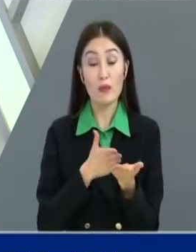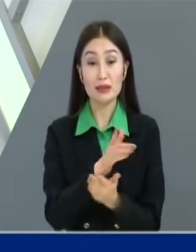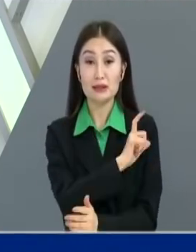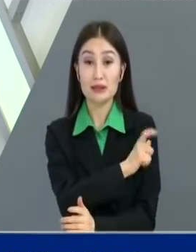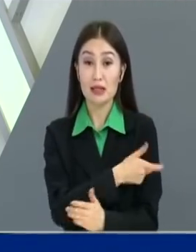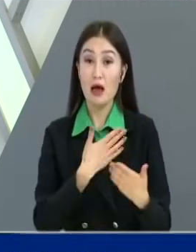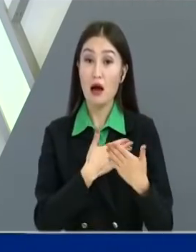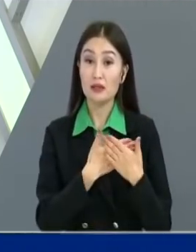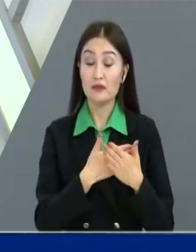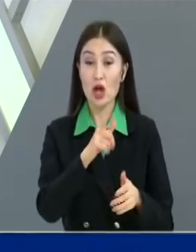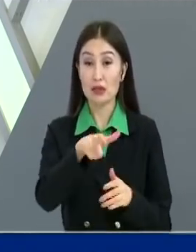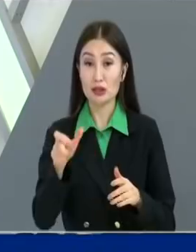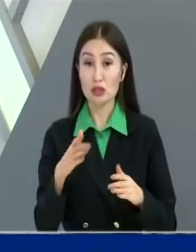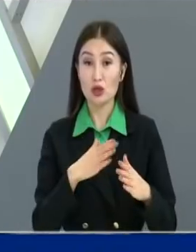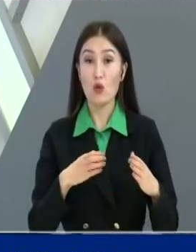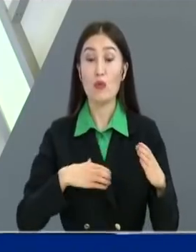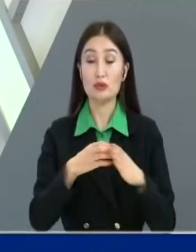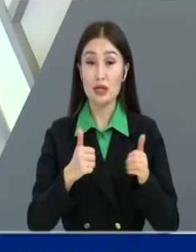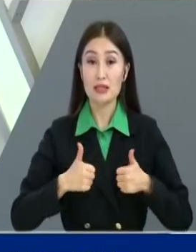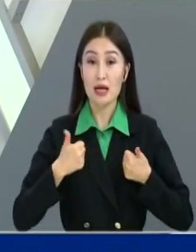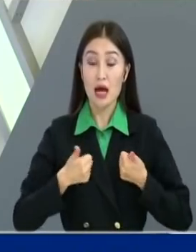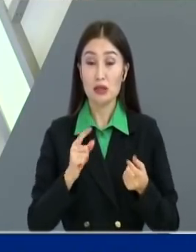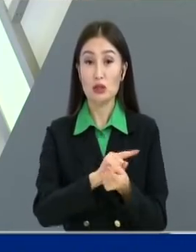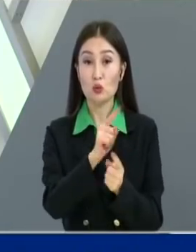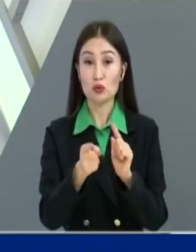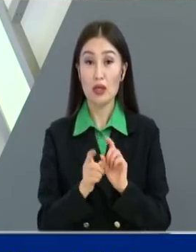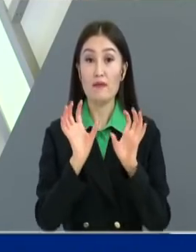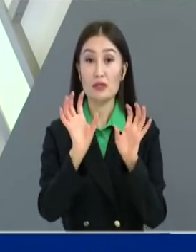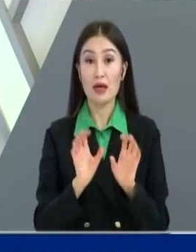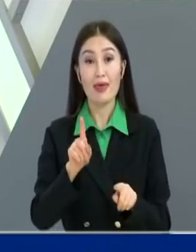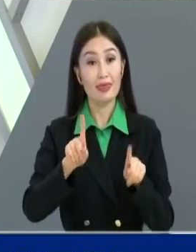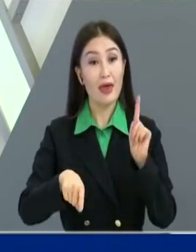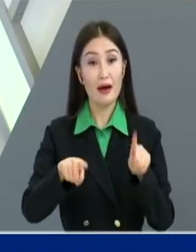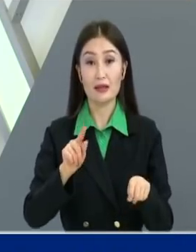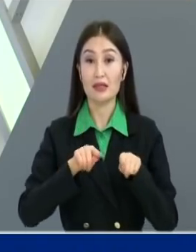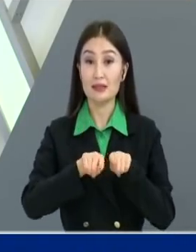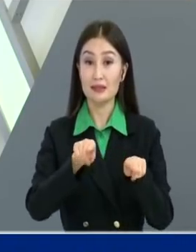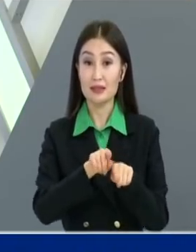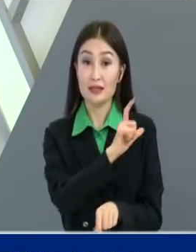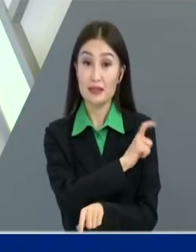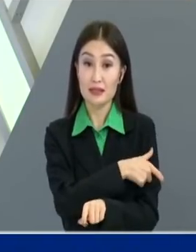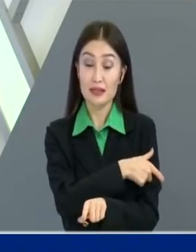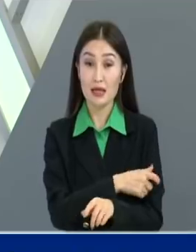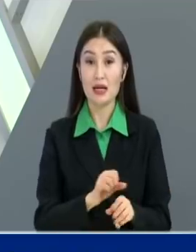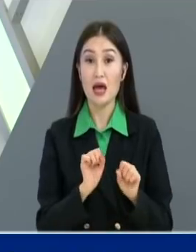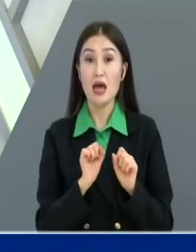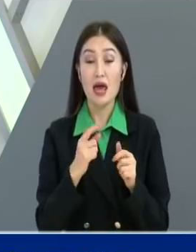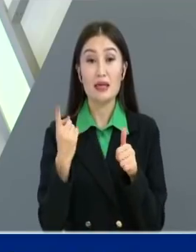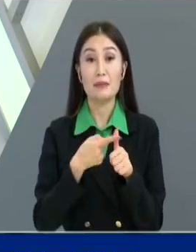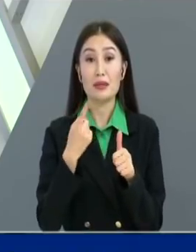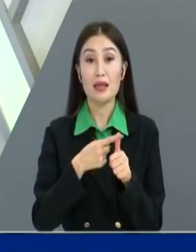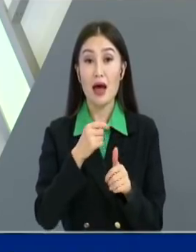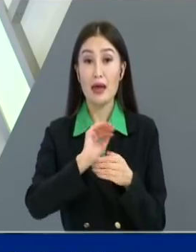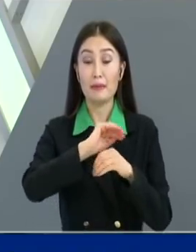силы и активное гражданское общество стараются установить законность и порядок, некоторые деструктивные силы, прикрываясь именами